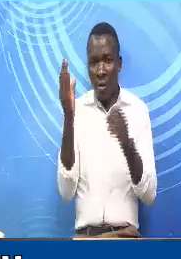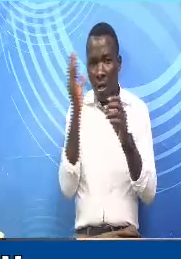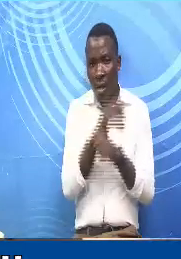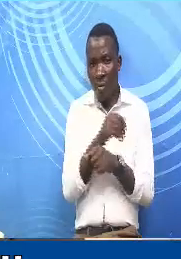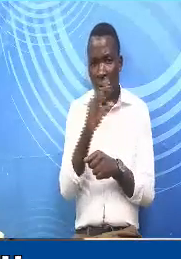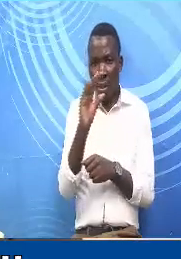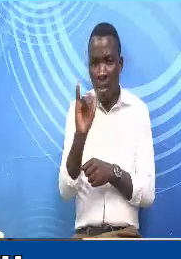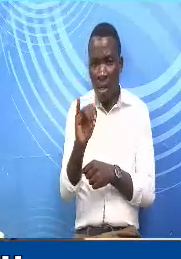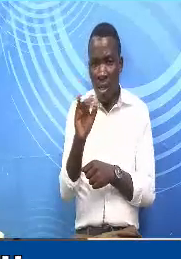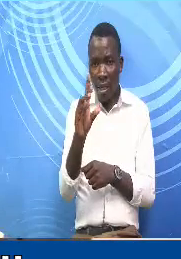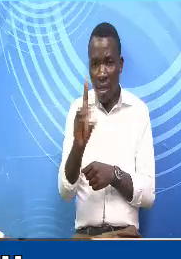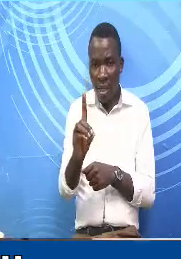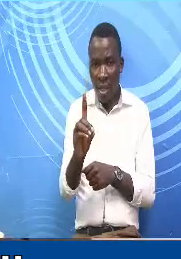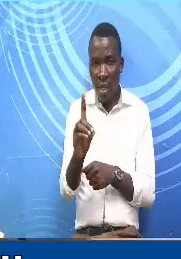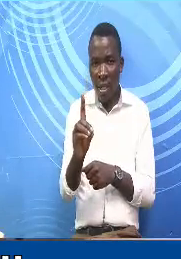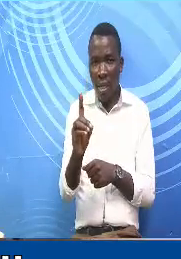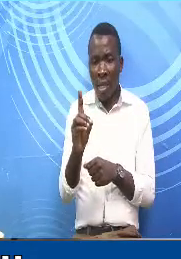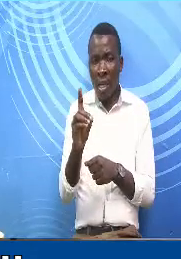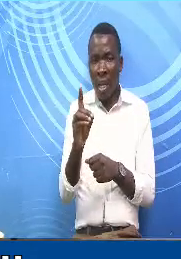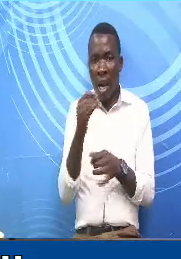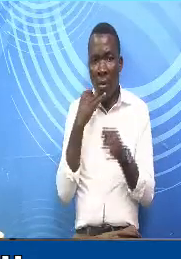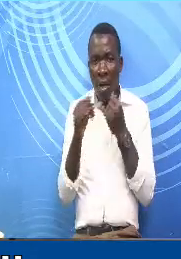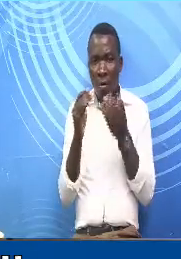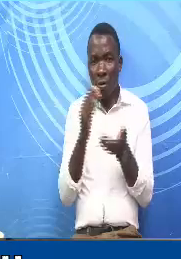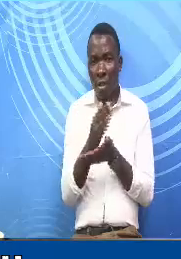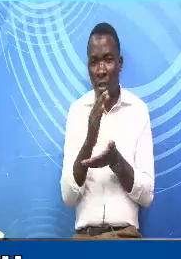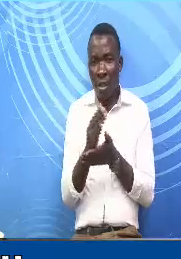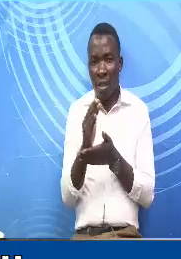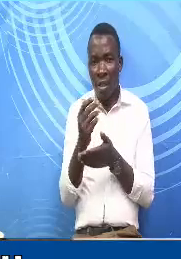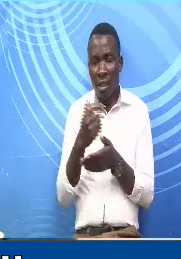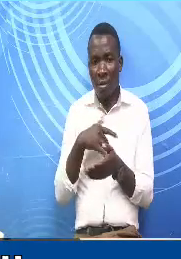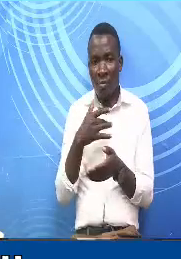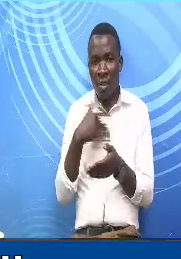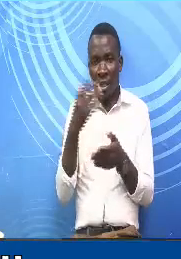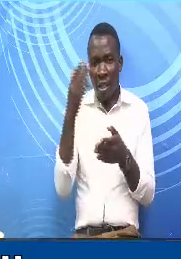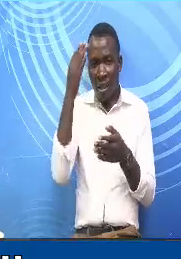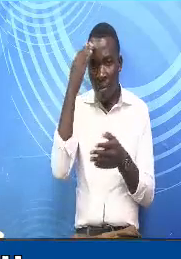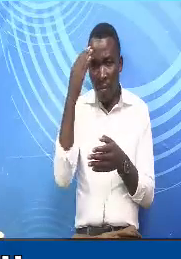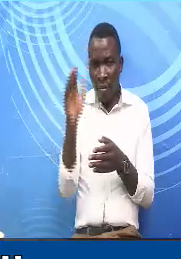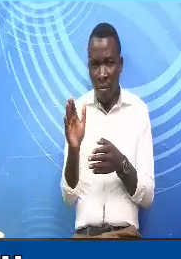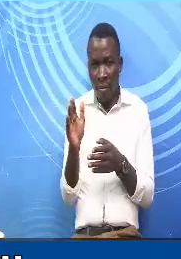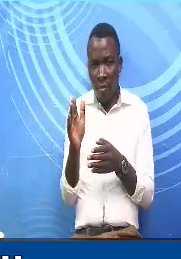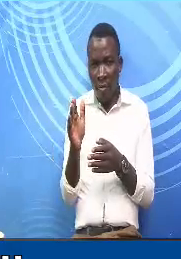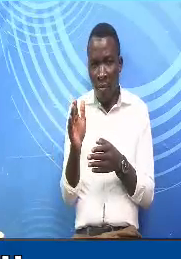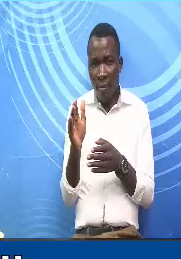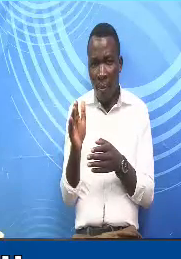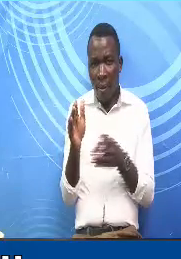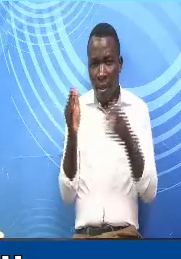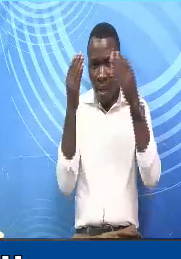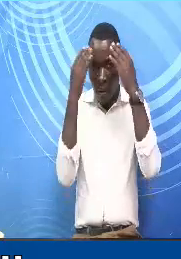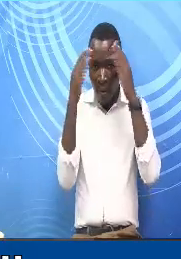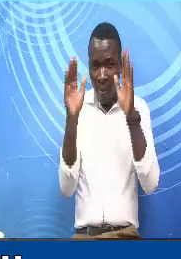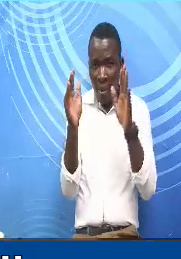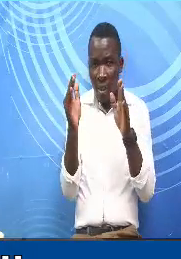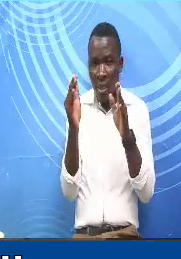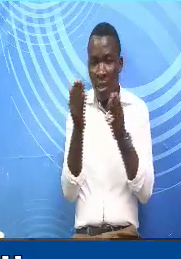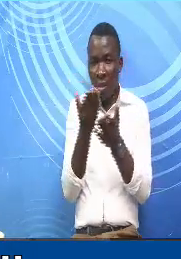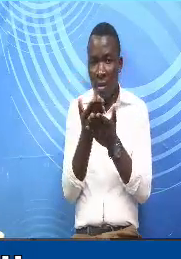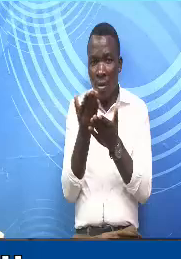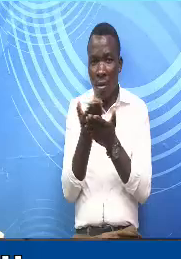ukorakorewe twabuze amakuru nyayo izi numvaga najya inama ko niyobye nk'abavuga n'uwo muturage mwamutwoherereza